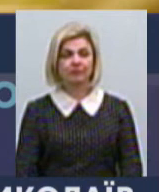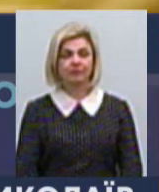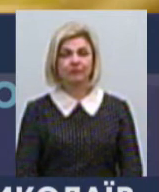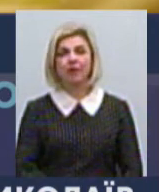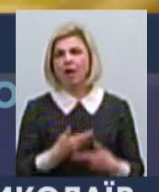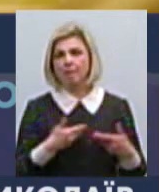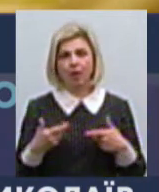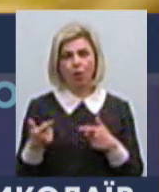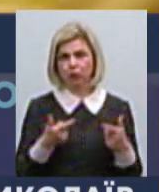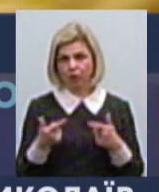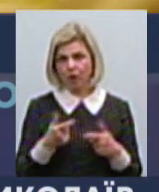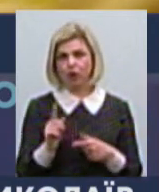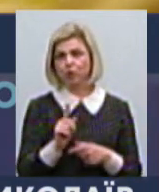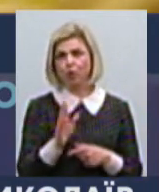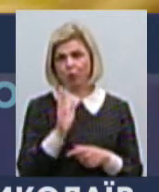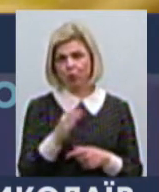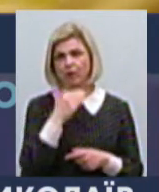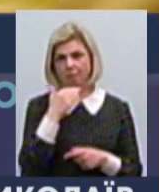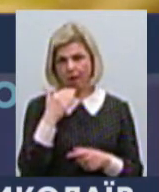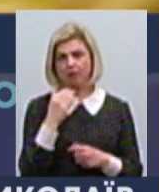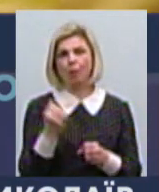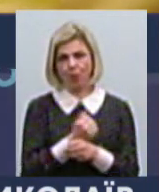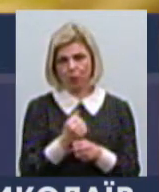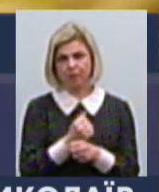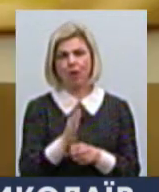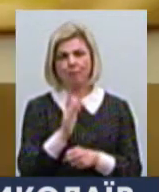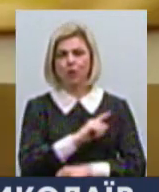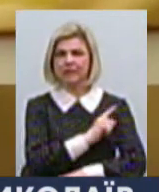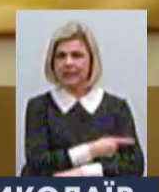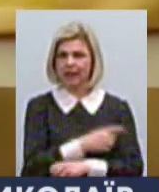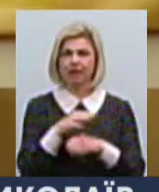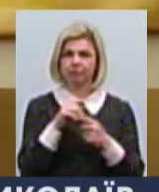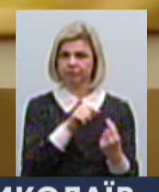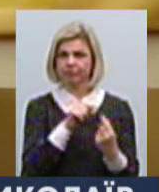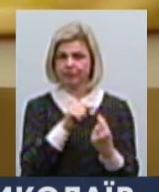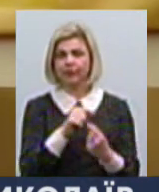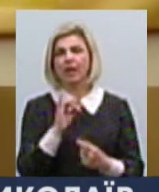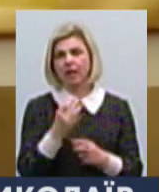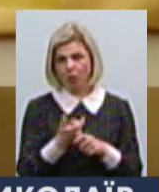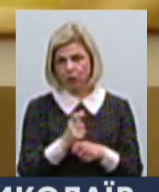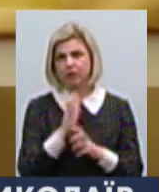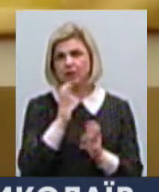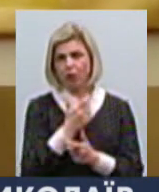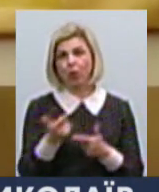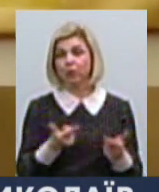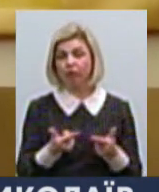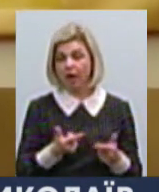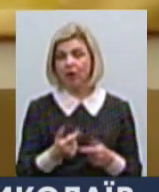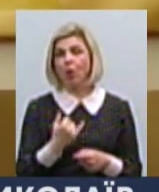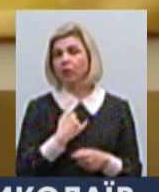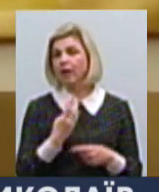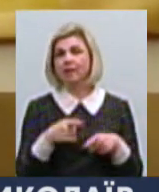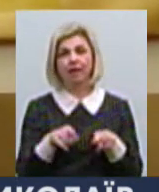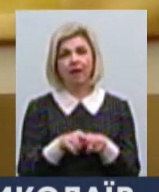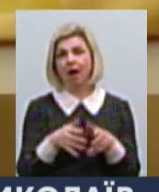Ми готувалися до того, що буде багато боротьби, багато силових протистоянь буде. Тому ми дуже серйозно готувалися. У нас не така